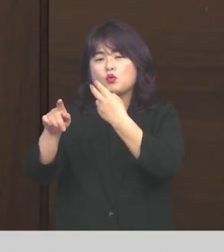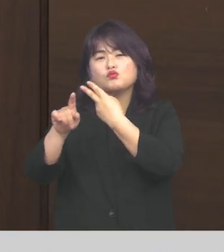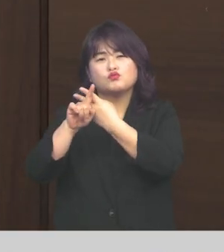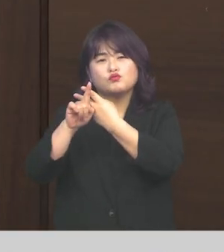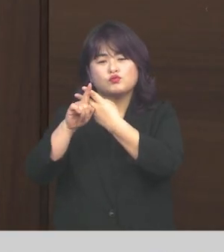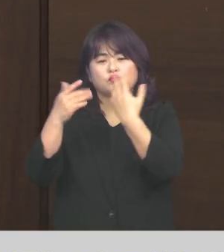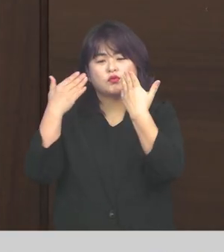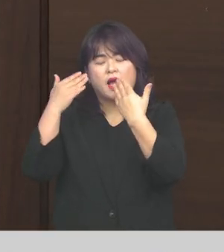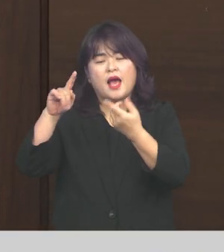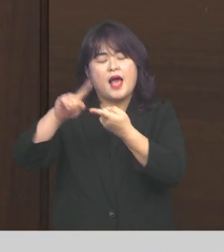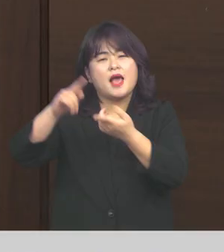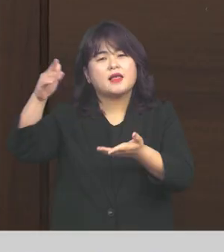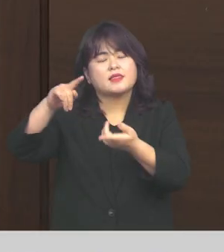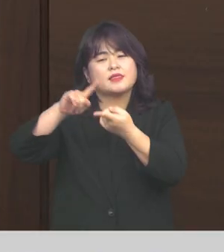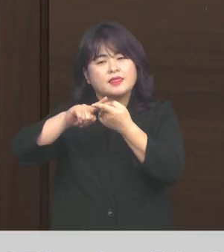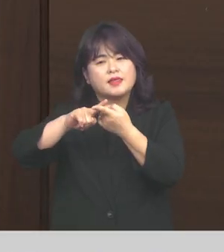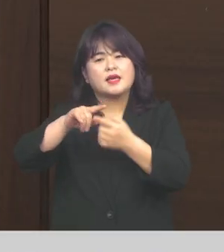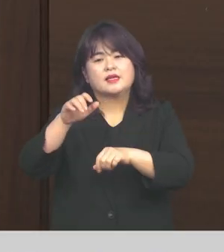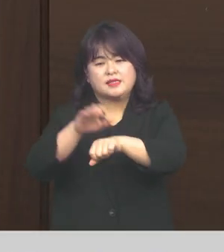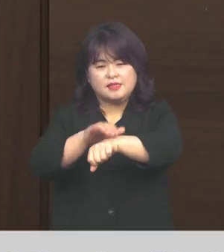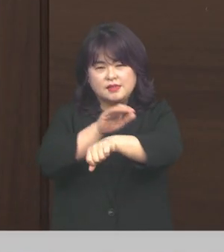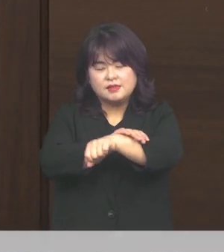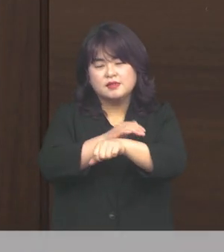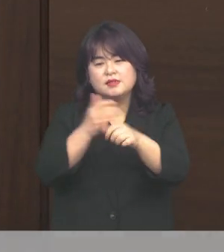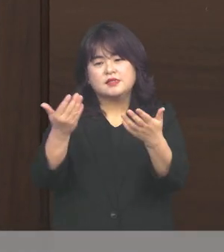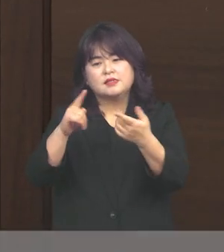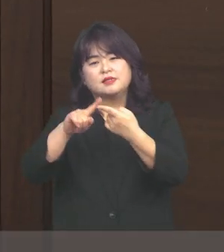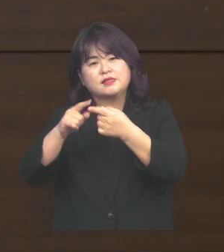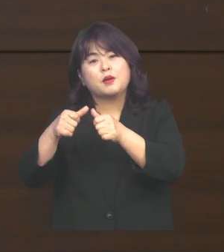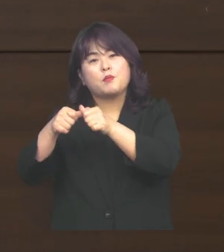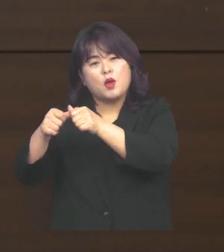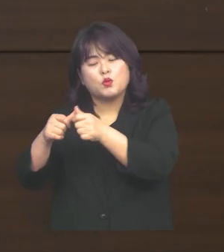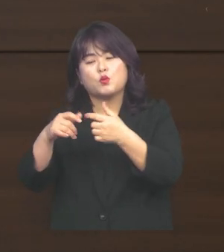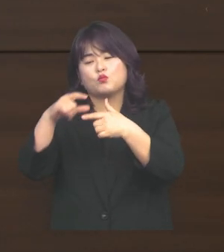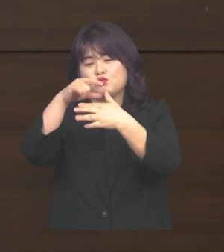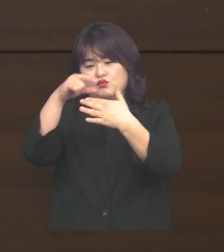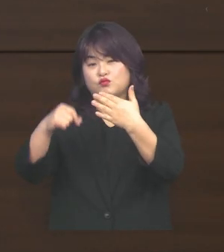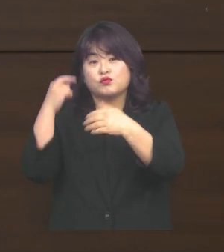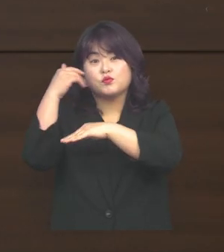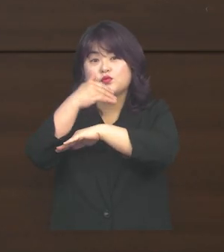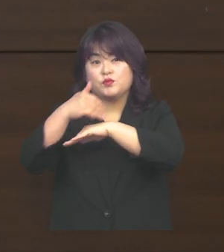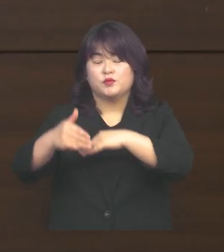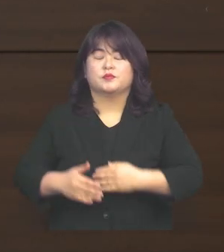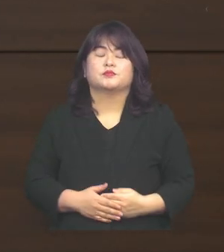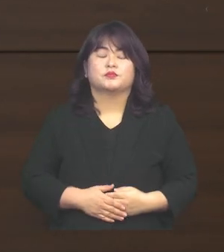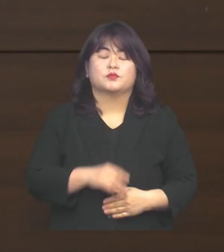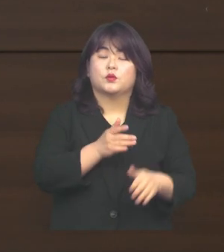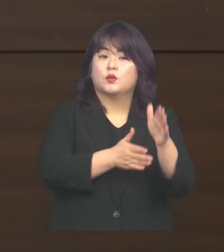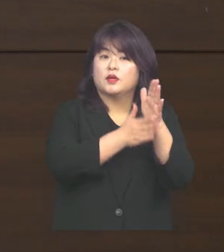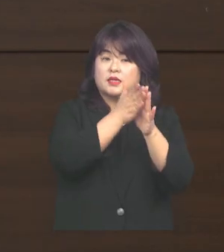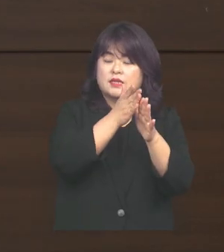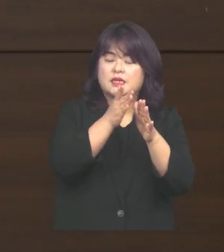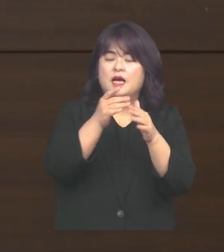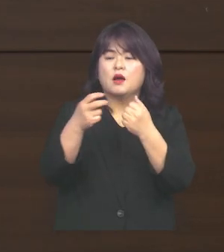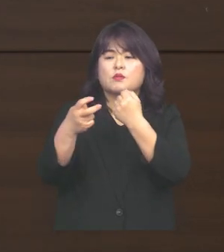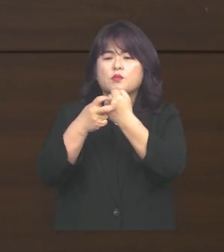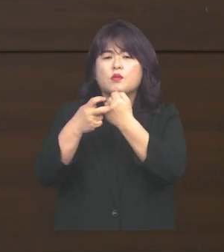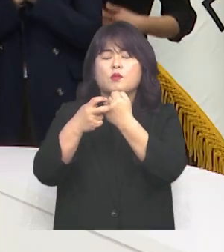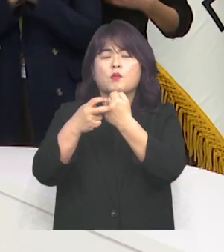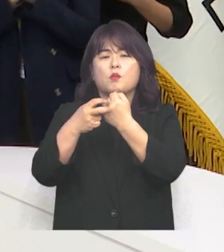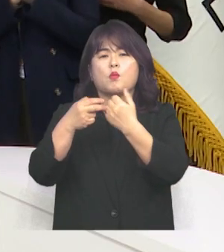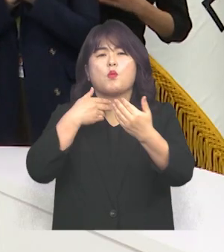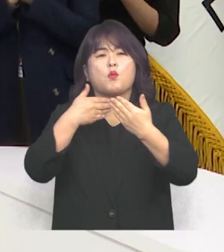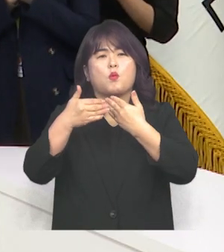중학생 대상 의료 직무 체험과 병원 실습, 직무별 멘토링 프로그램을 운영합니다. 이상일 시장은 의료